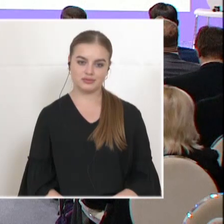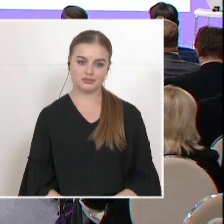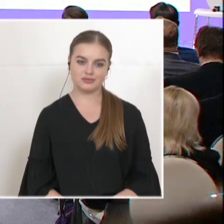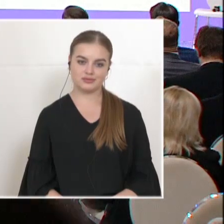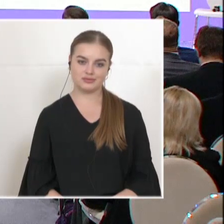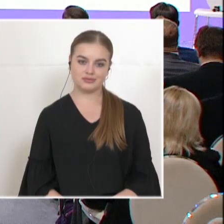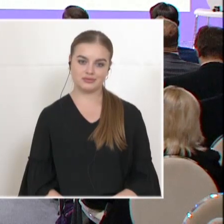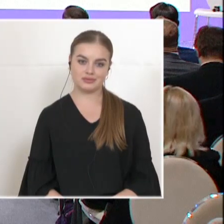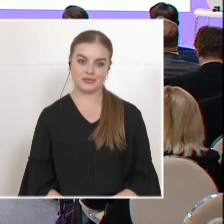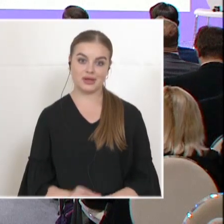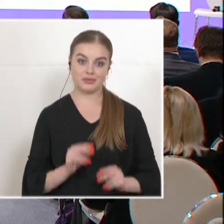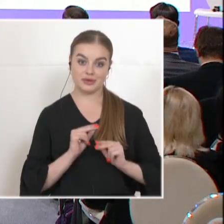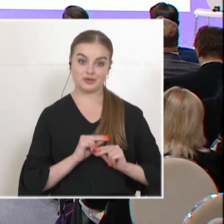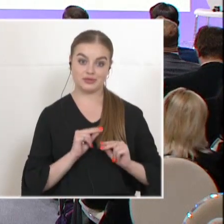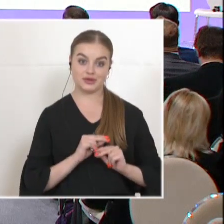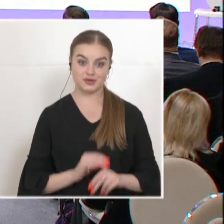Ану, працюй, працюй.